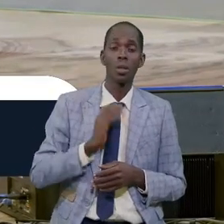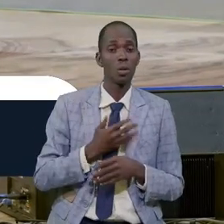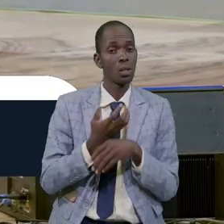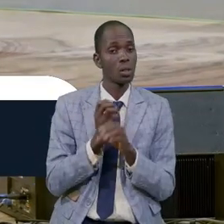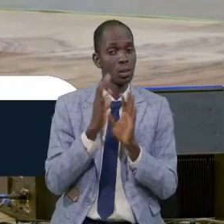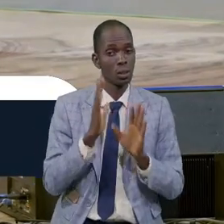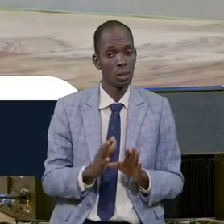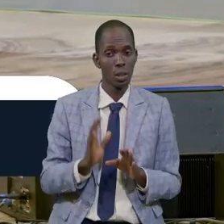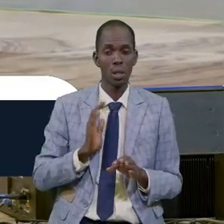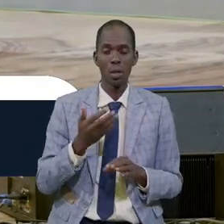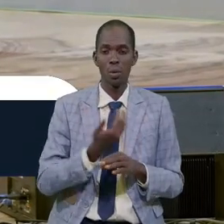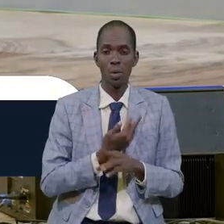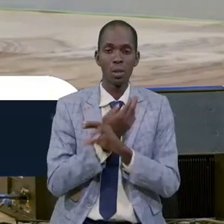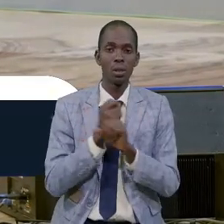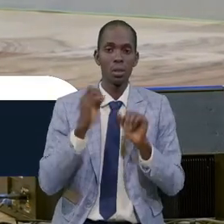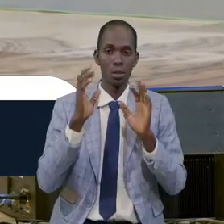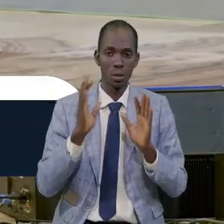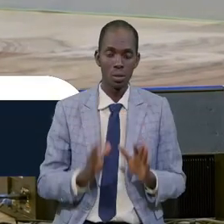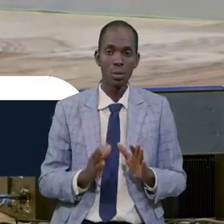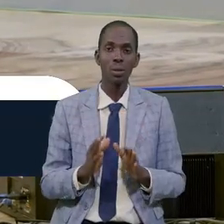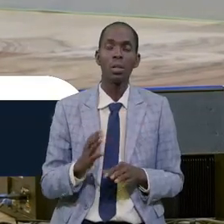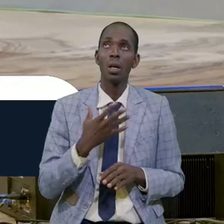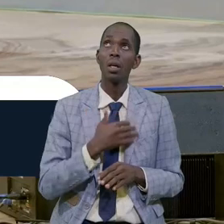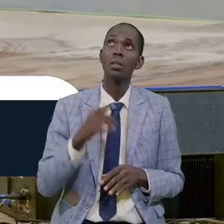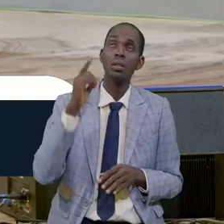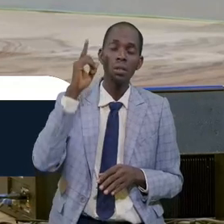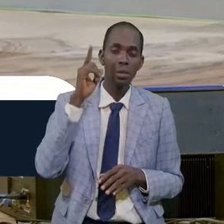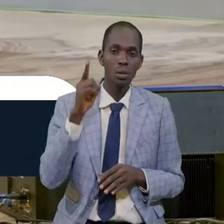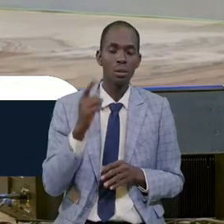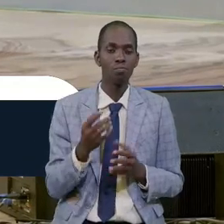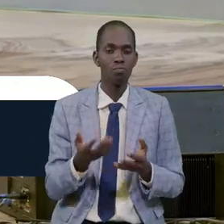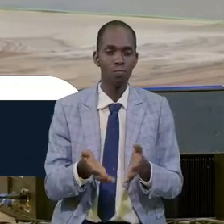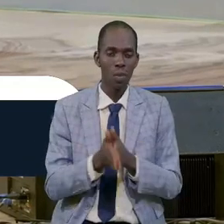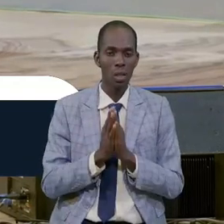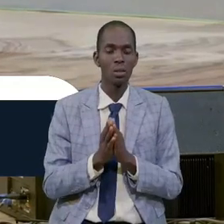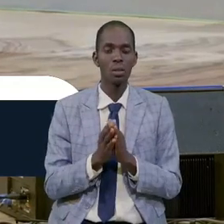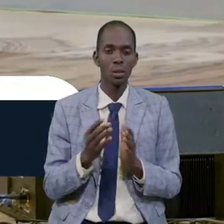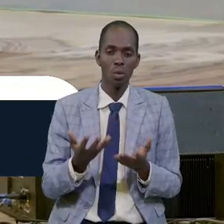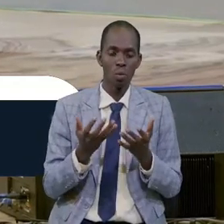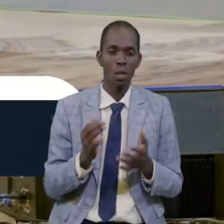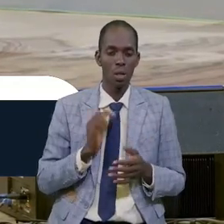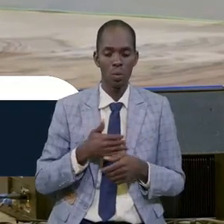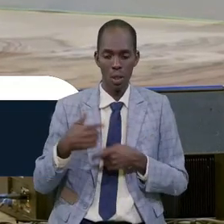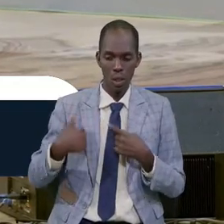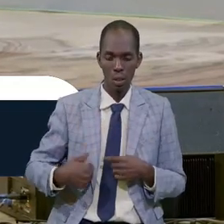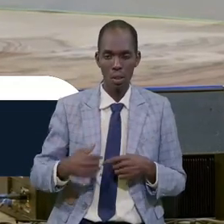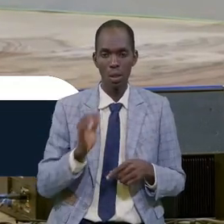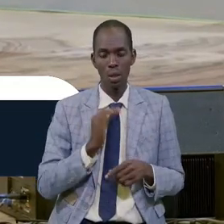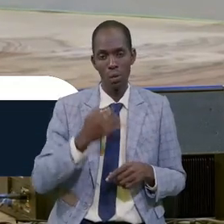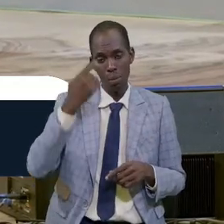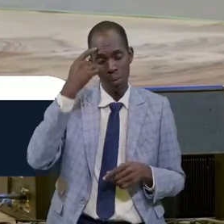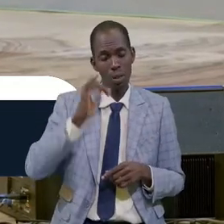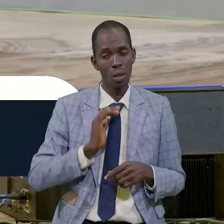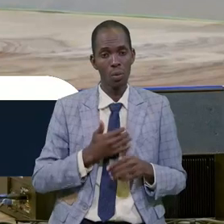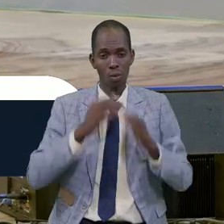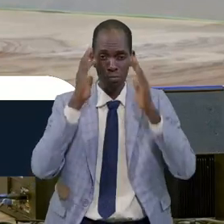Rédempteur, alors a décidé notre vie, notre attention et dans tout ce